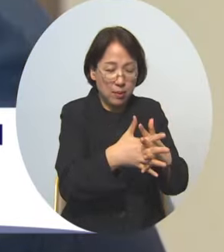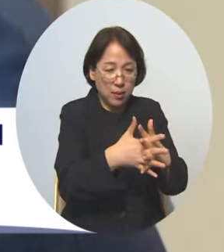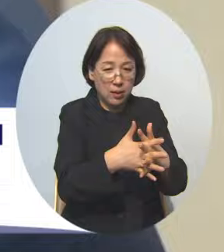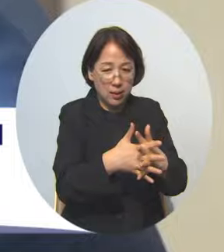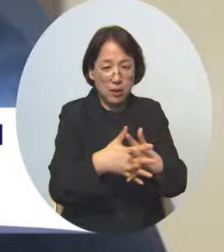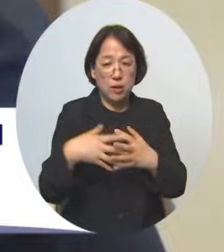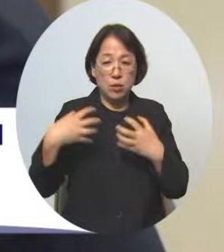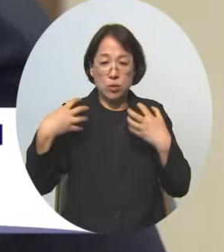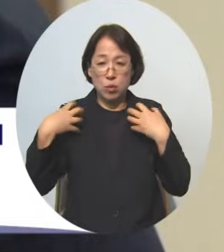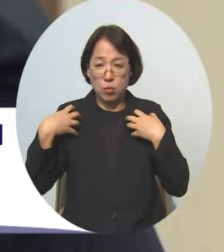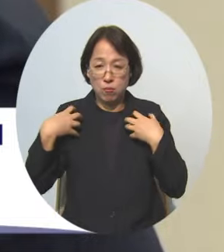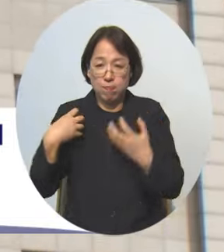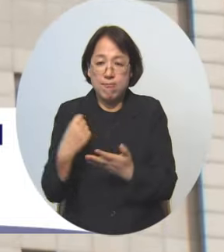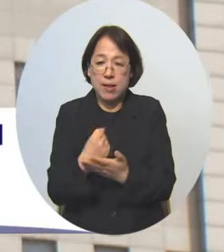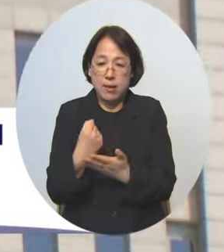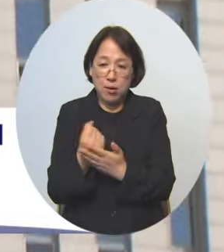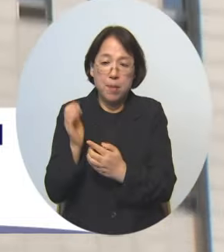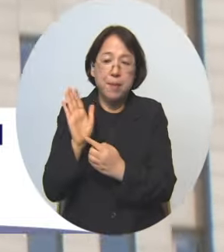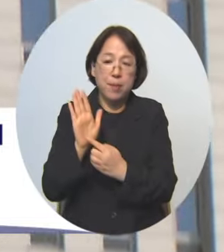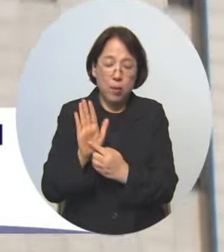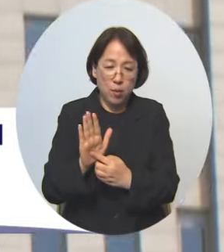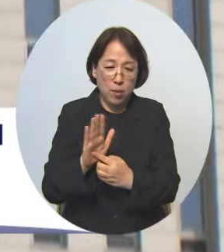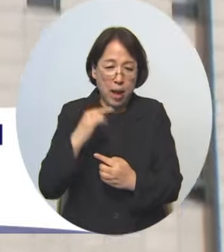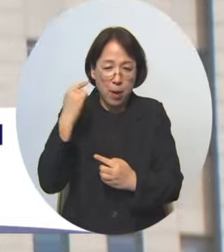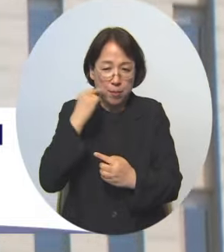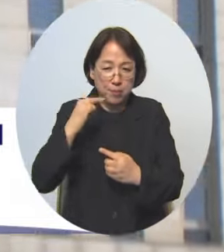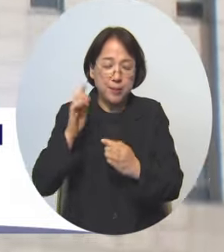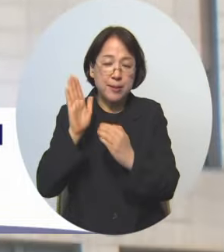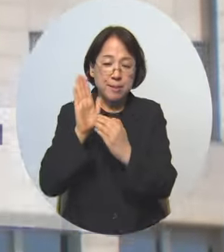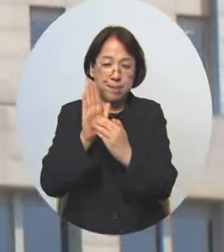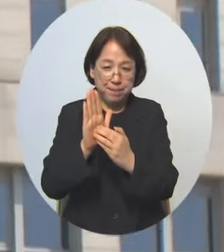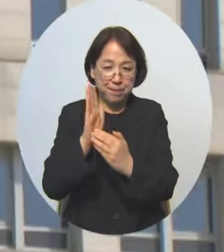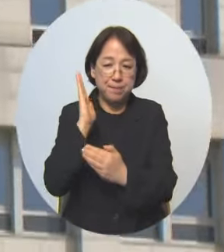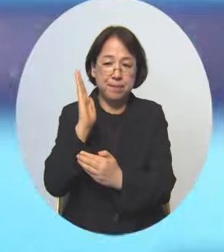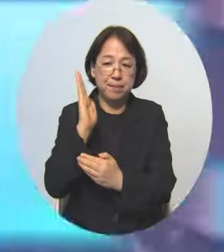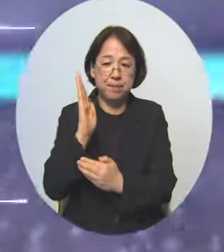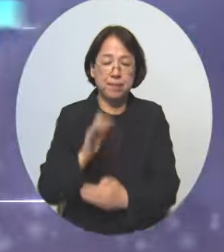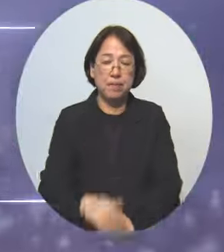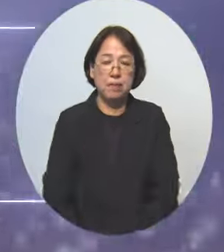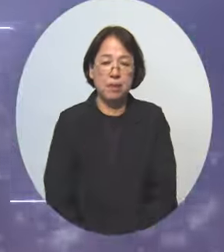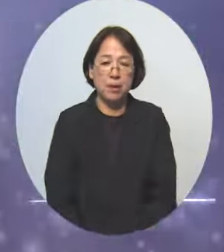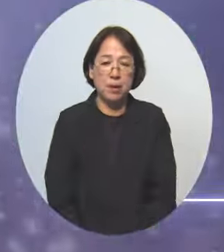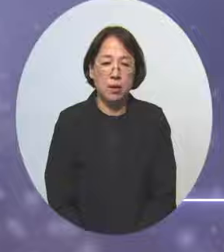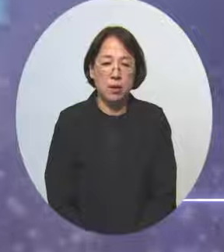정부는 깊은 우려를 표하면서 엄중히 대응해 나가겠다고 강조했습니다.